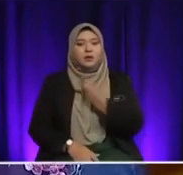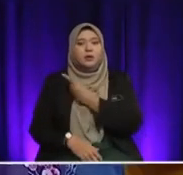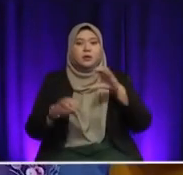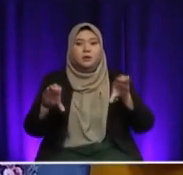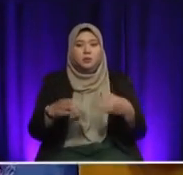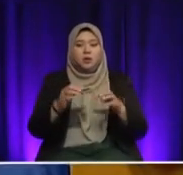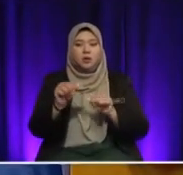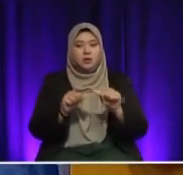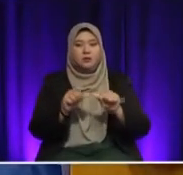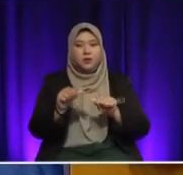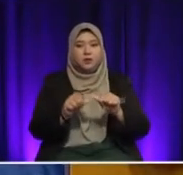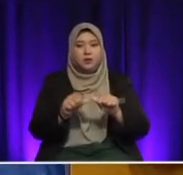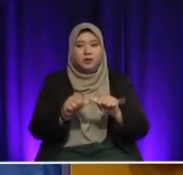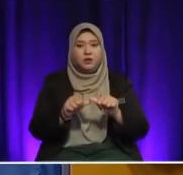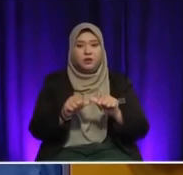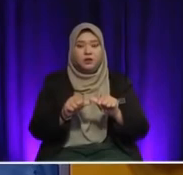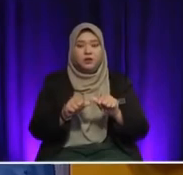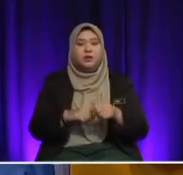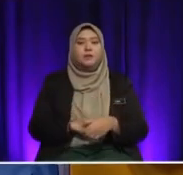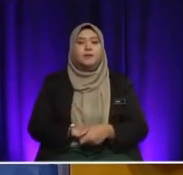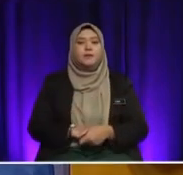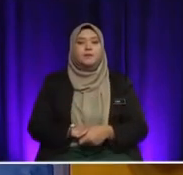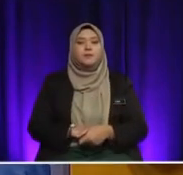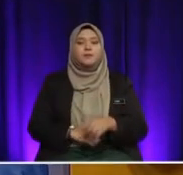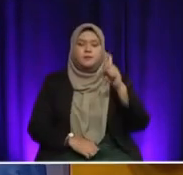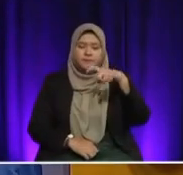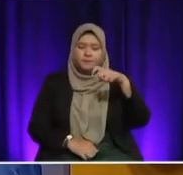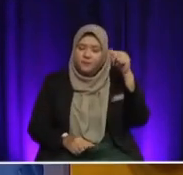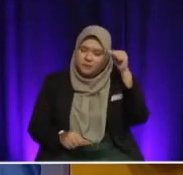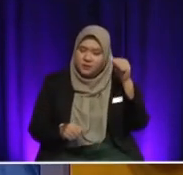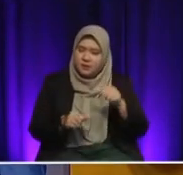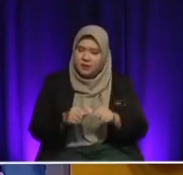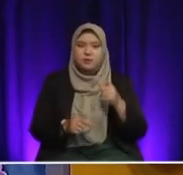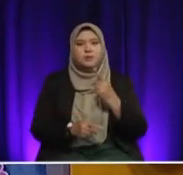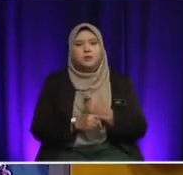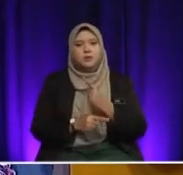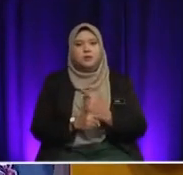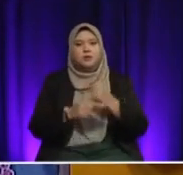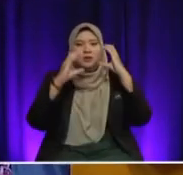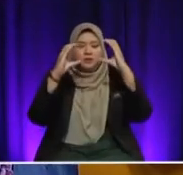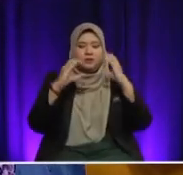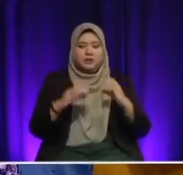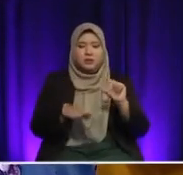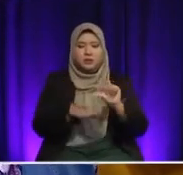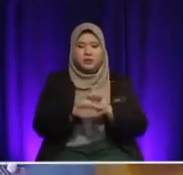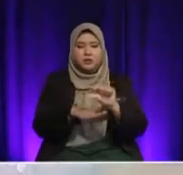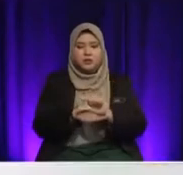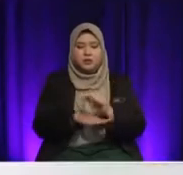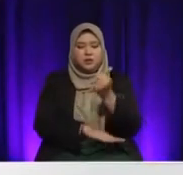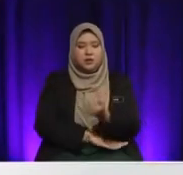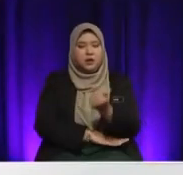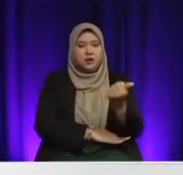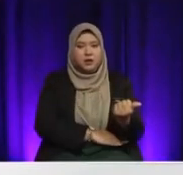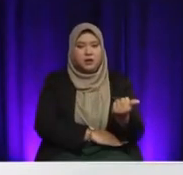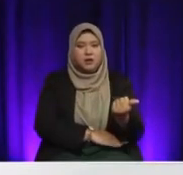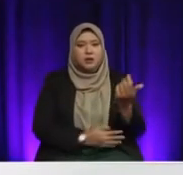ada empat tempat kosong, jadi memang saya kena minta empat-empat lah jawab. Okey, kita mula dengan Atikah dulu. Silakan Atikah. Agak-agaknya yang pertama